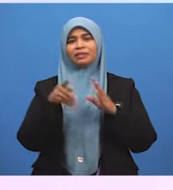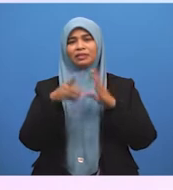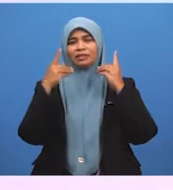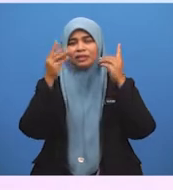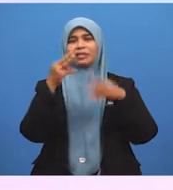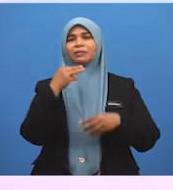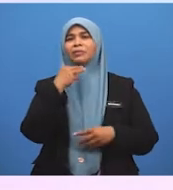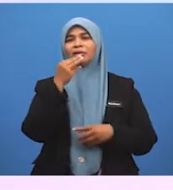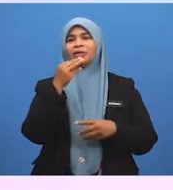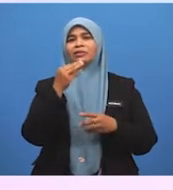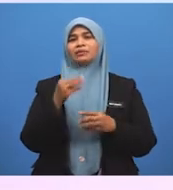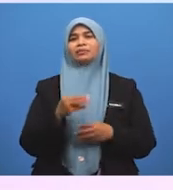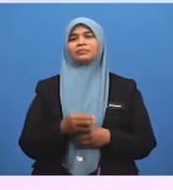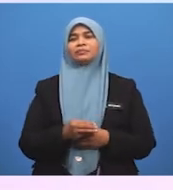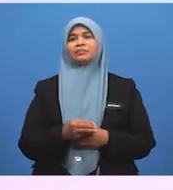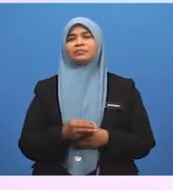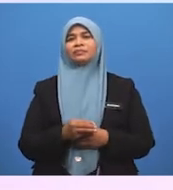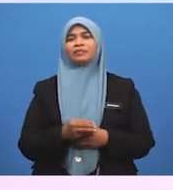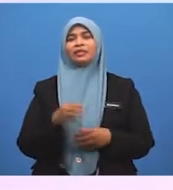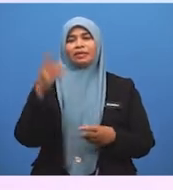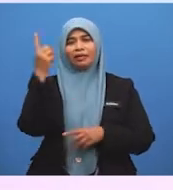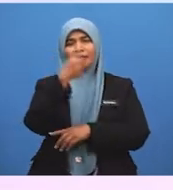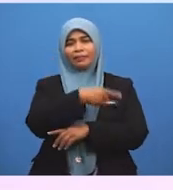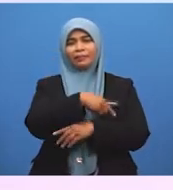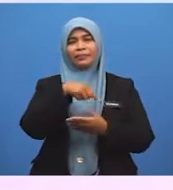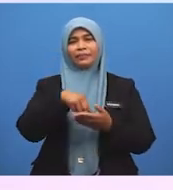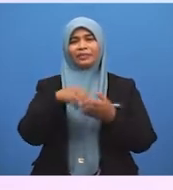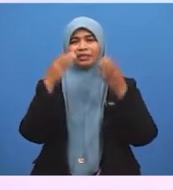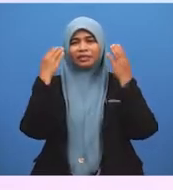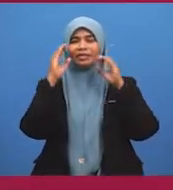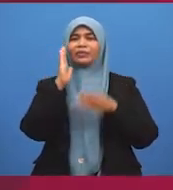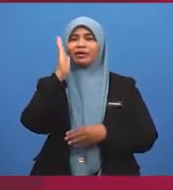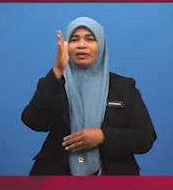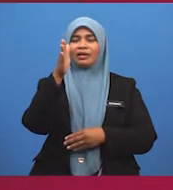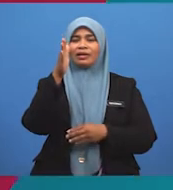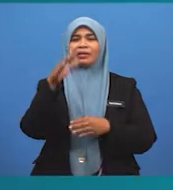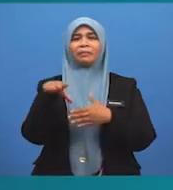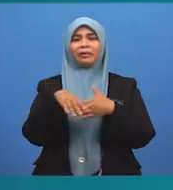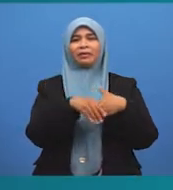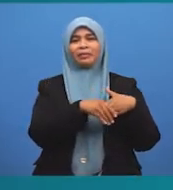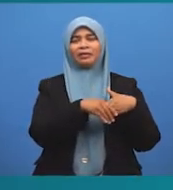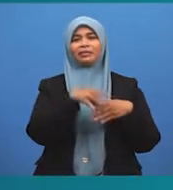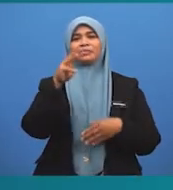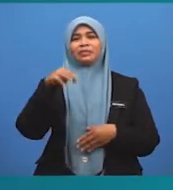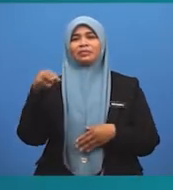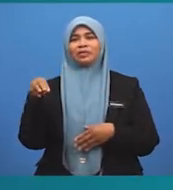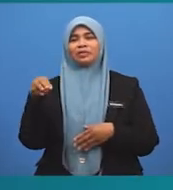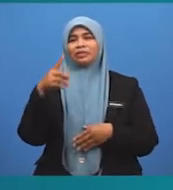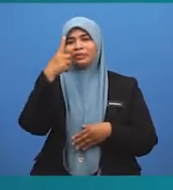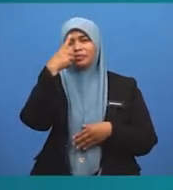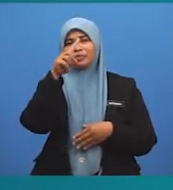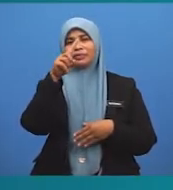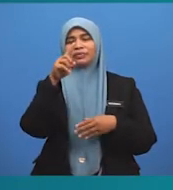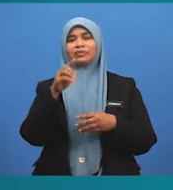pendidikan moral ini. Hari ini, cikgu akan membimbing murid-murid